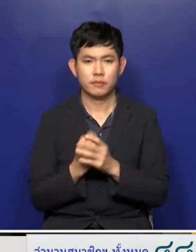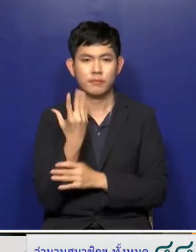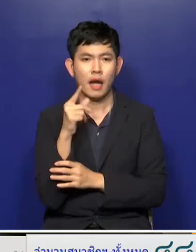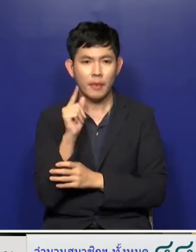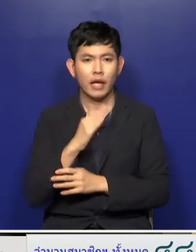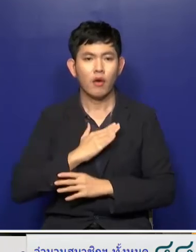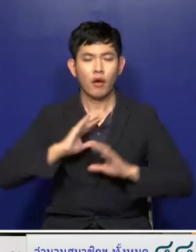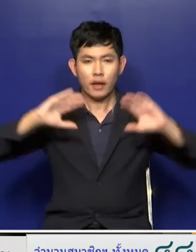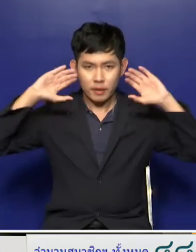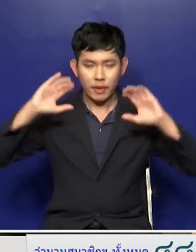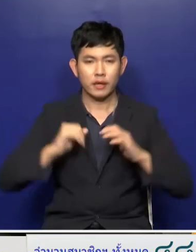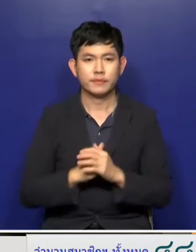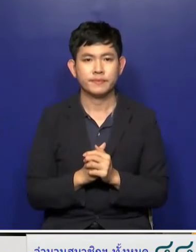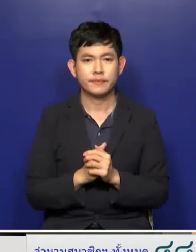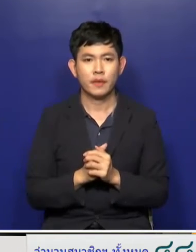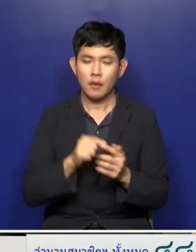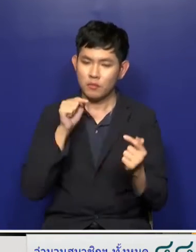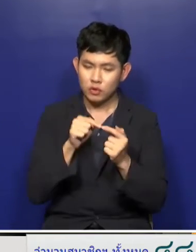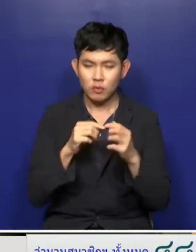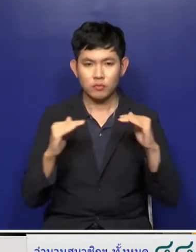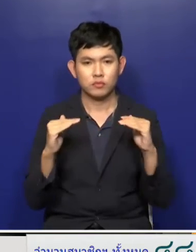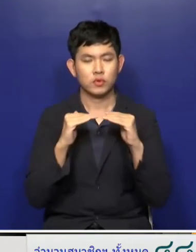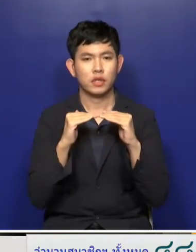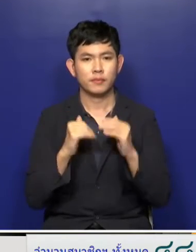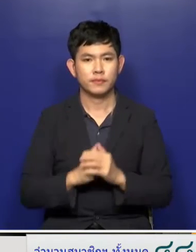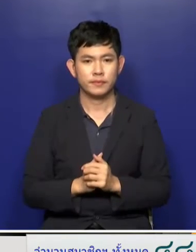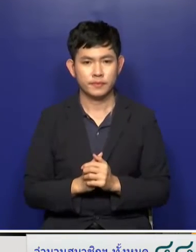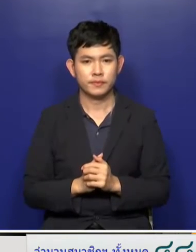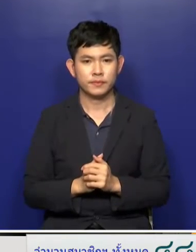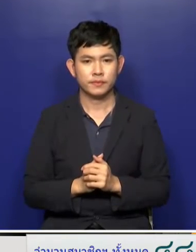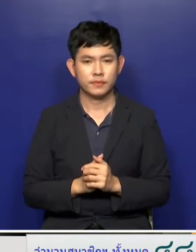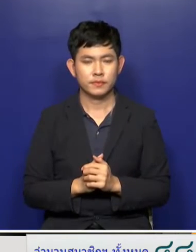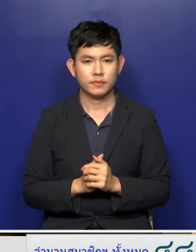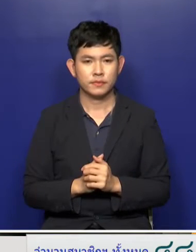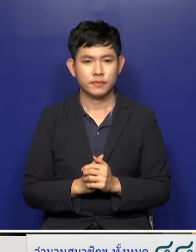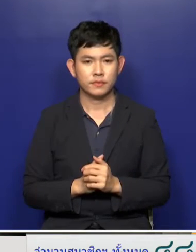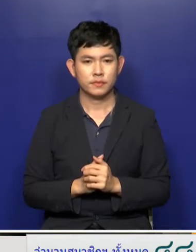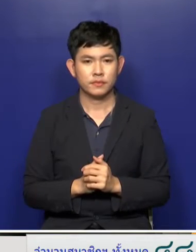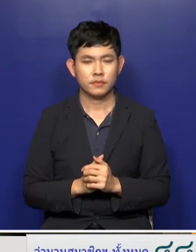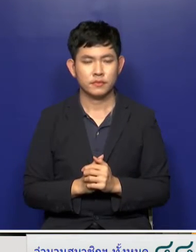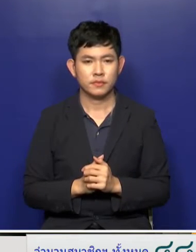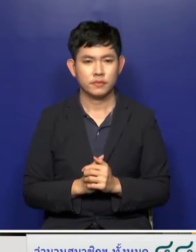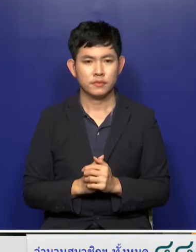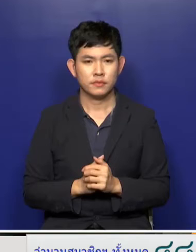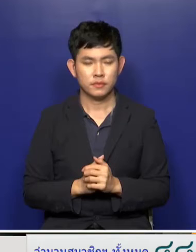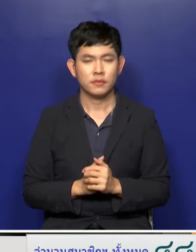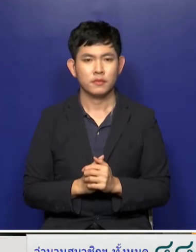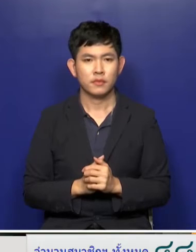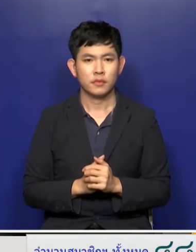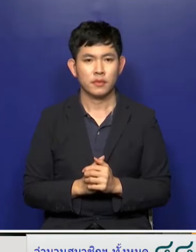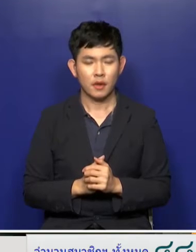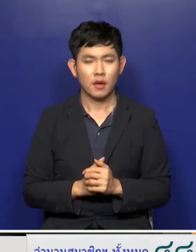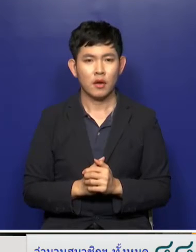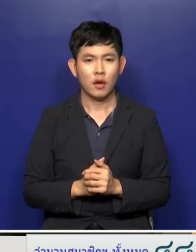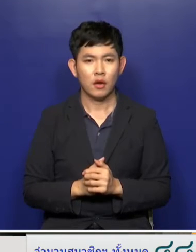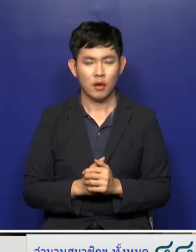ทุกประเภทอย่างเหะสมและเป็ธรรมอัี้ผลก็คือกรมอุท